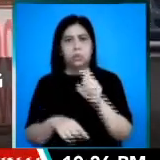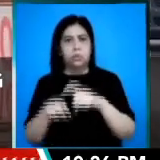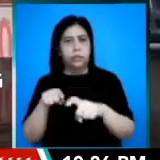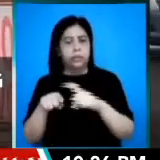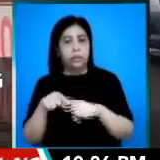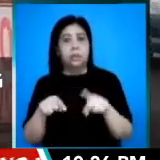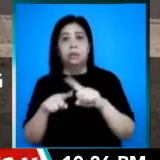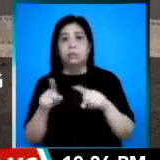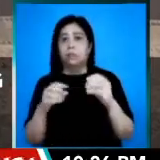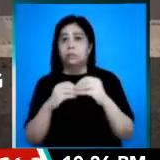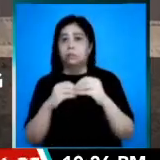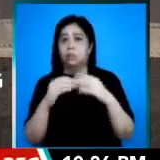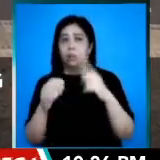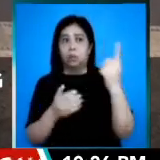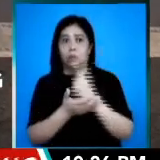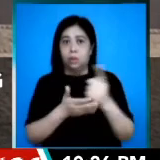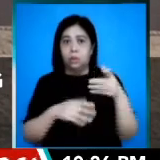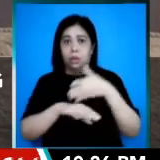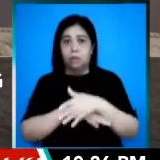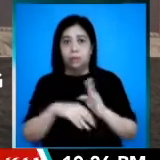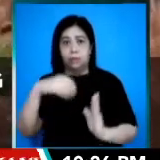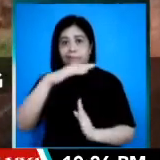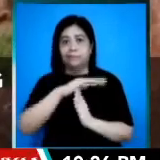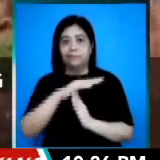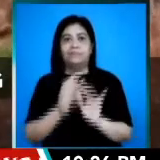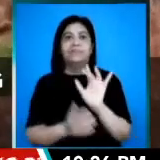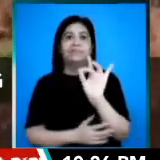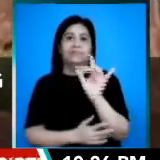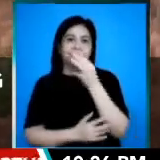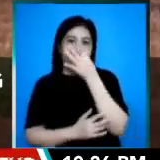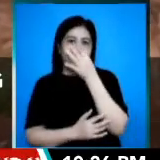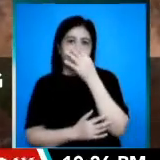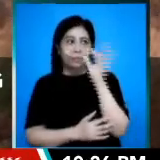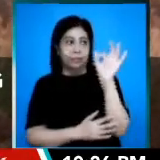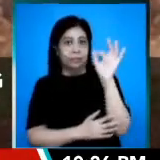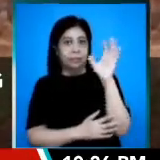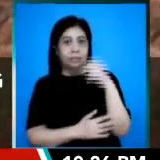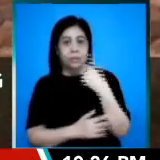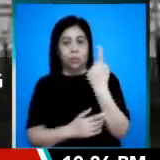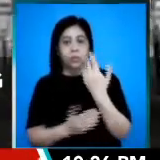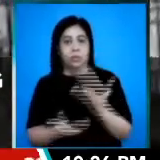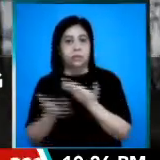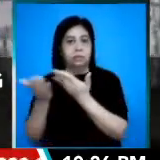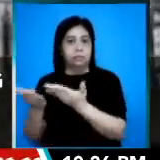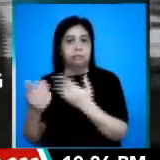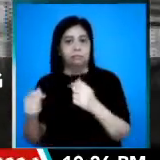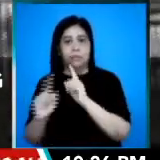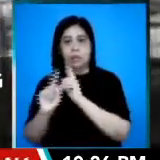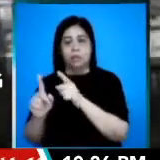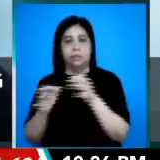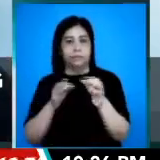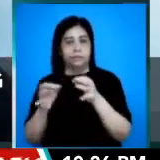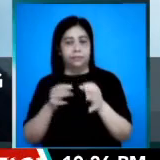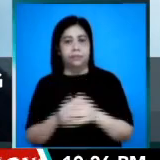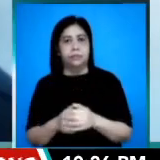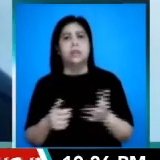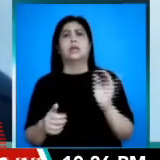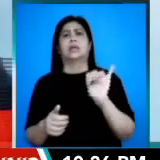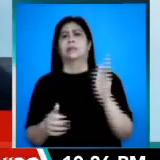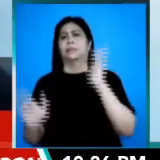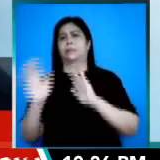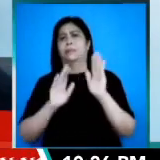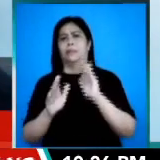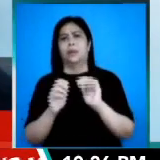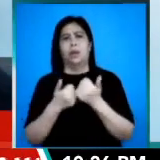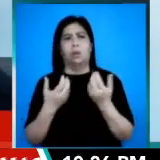isang linggo mula ng deadline, walo pa lang sa 19 na generation company ang sumasagot. Ito nga problema ko eh. Paano kami makakagawa